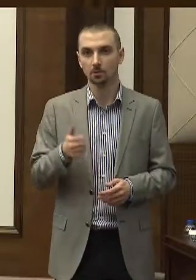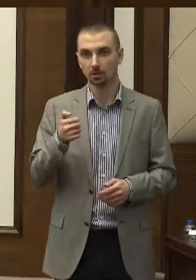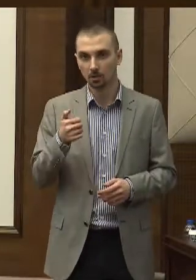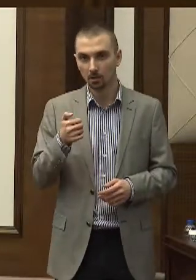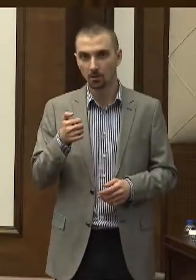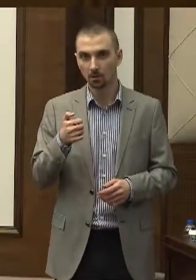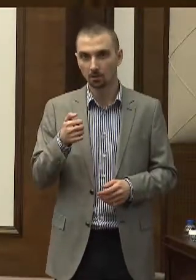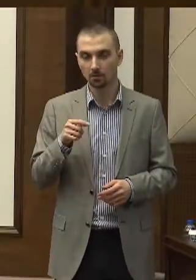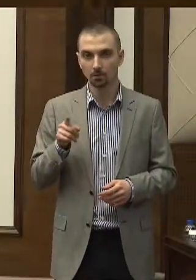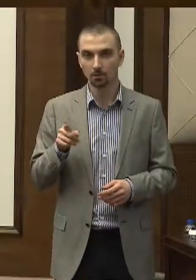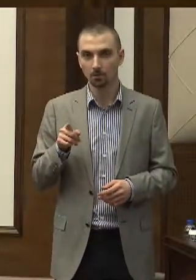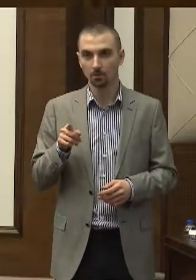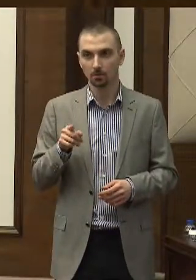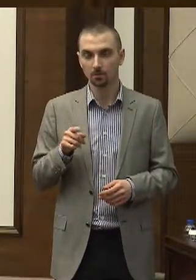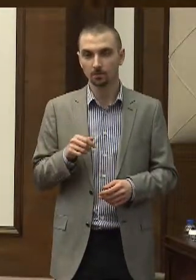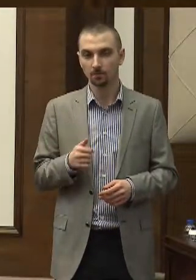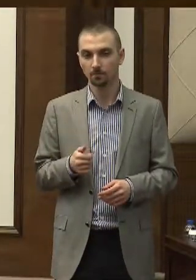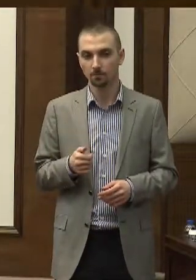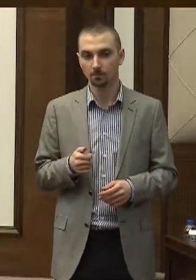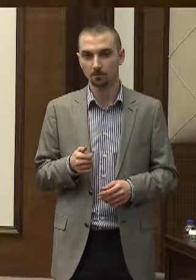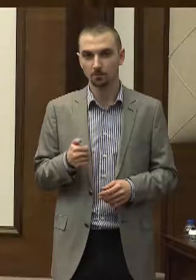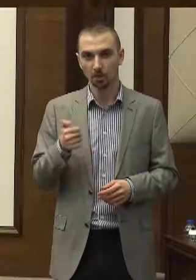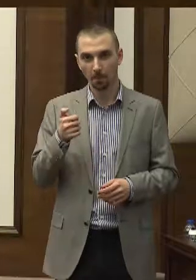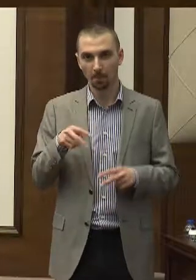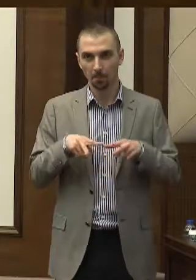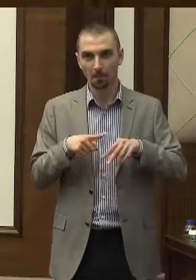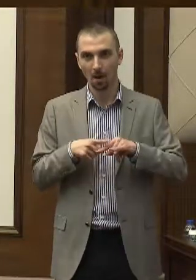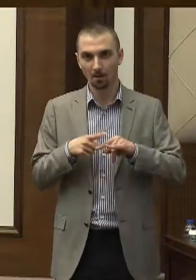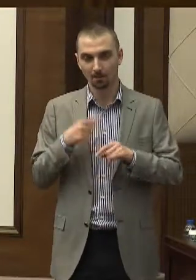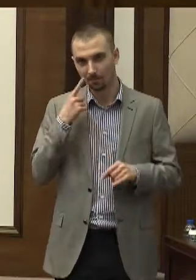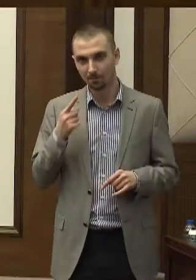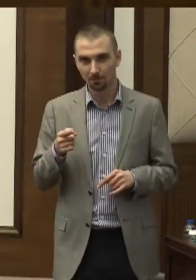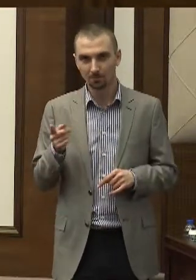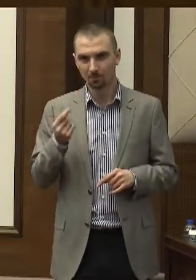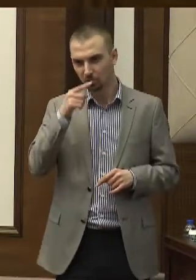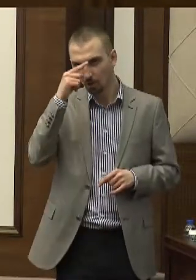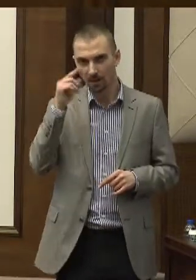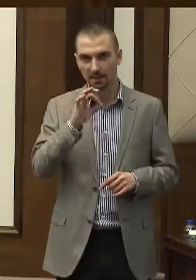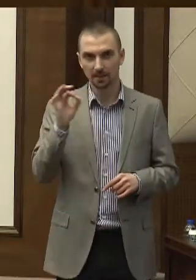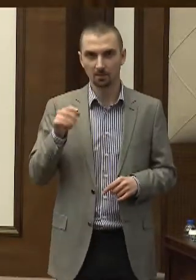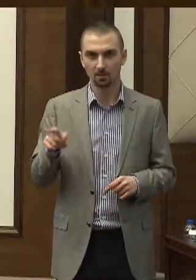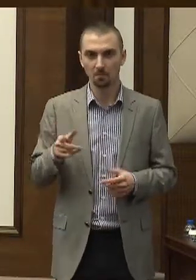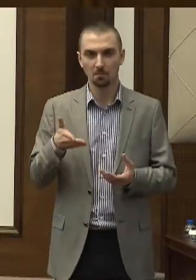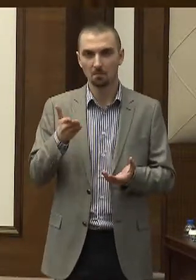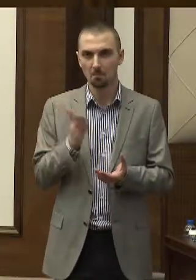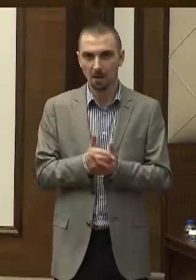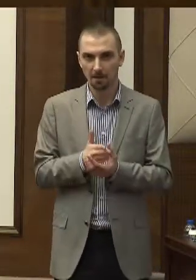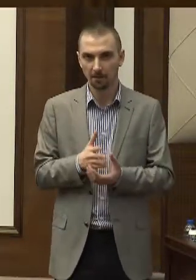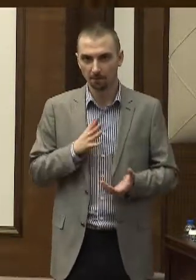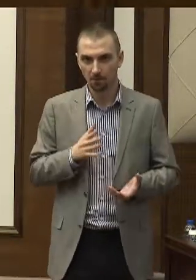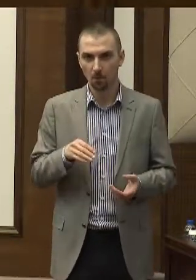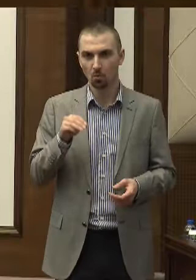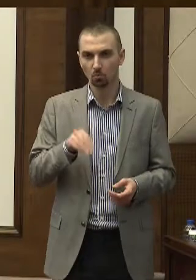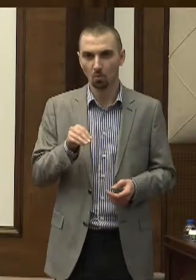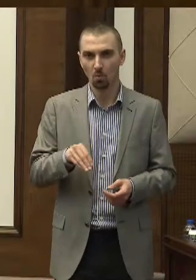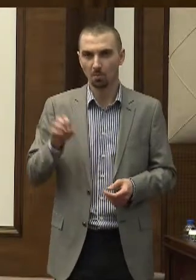Çakmaklı halk, ya bu Çakmaklı üzerinde, Çakmaklılar biraz şanssız. İşte mezarlıktı, çöp